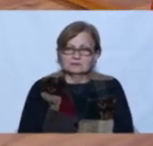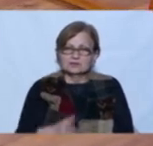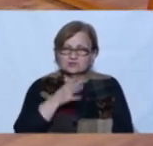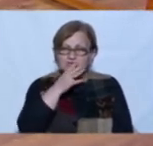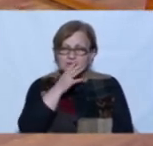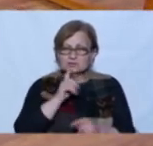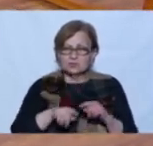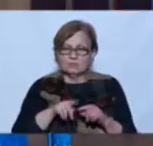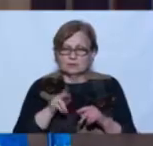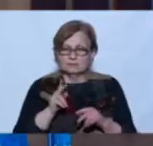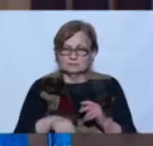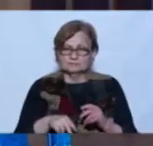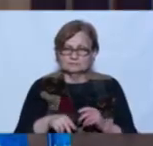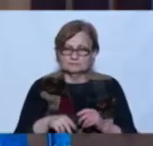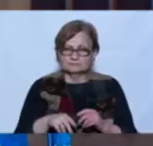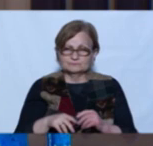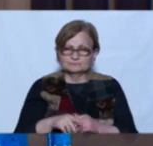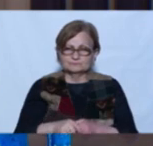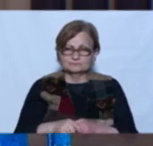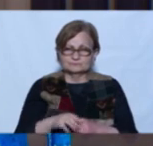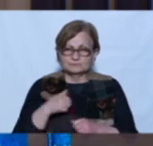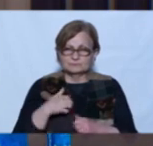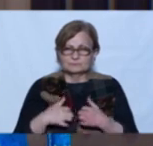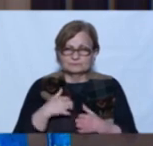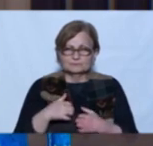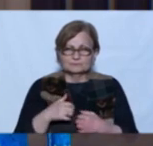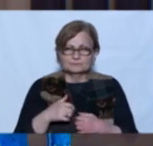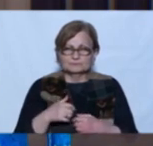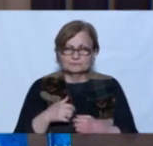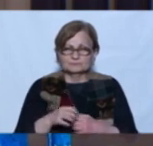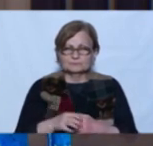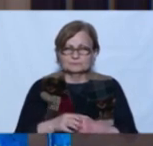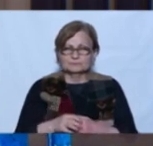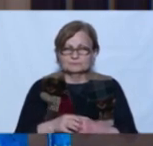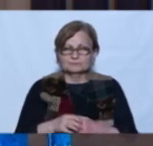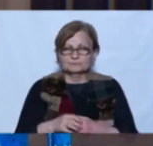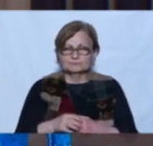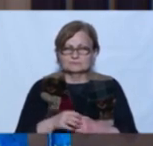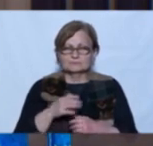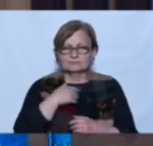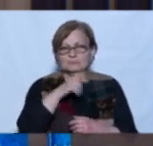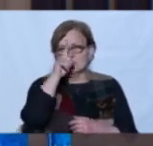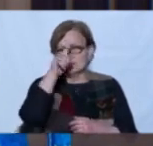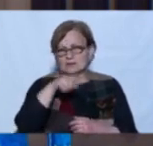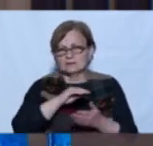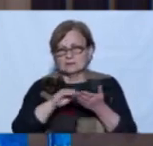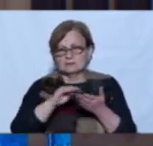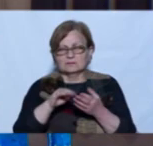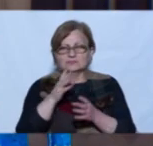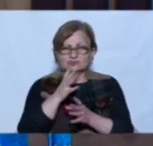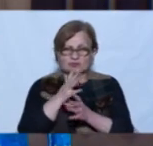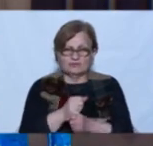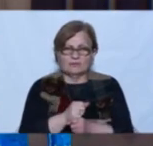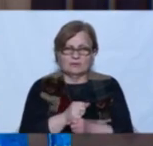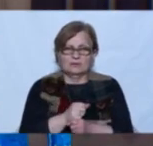და ამიტომ ვჩქარობ. ცხადია, შევამოკლე მე ეს ნაწილი, გითხარით